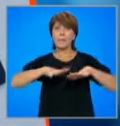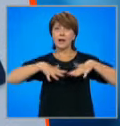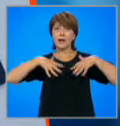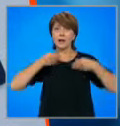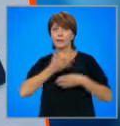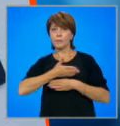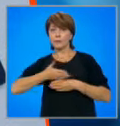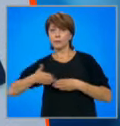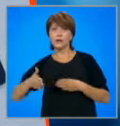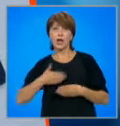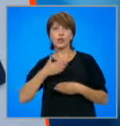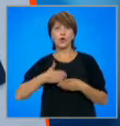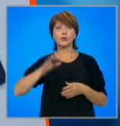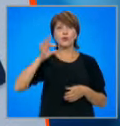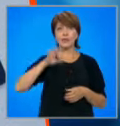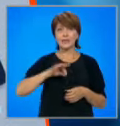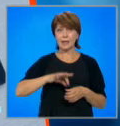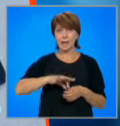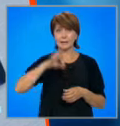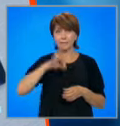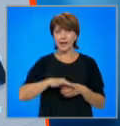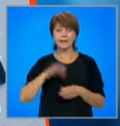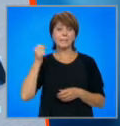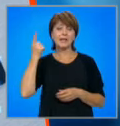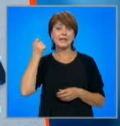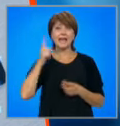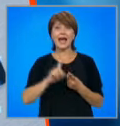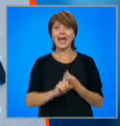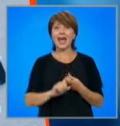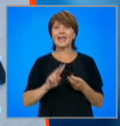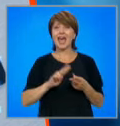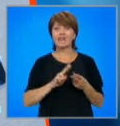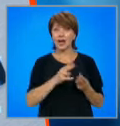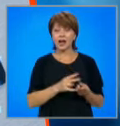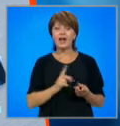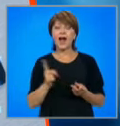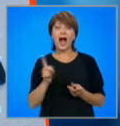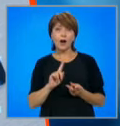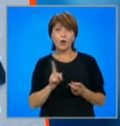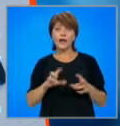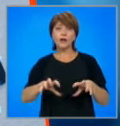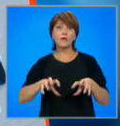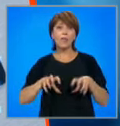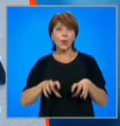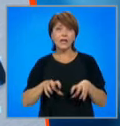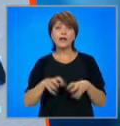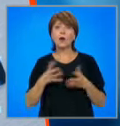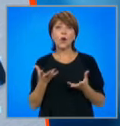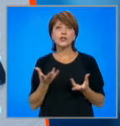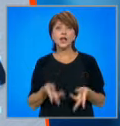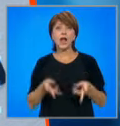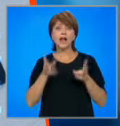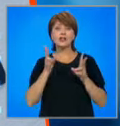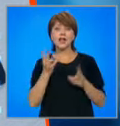докато бъде избран председател на КЕВР, защото ако органът блокира, няма да има кой да вземе решение за цените на газ, ток, парно и